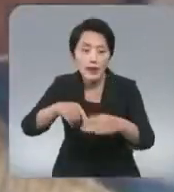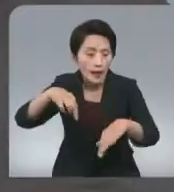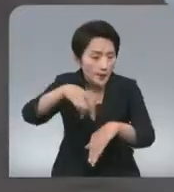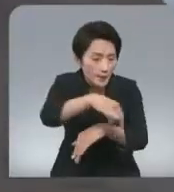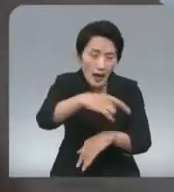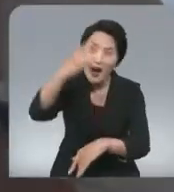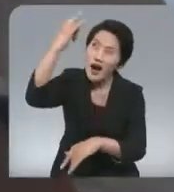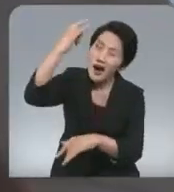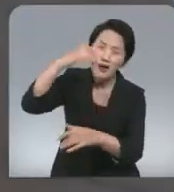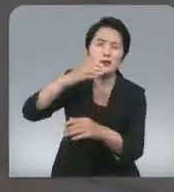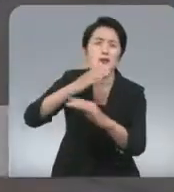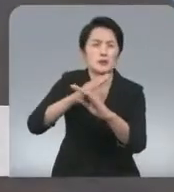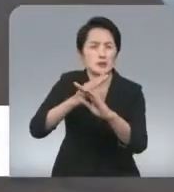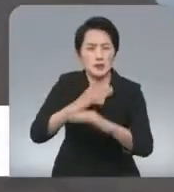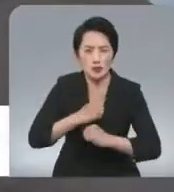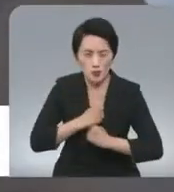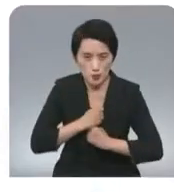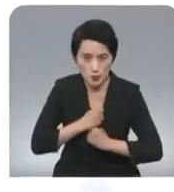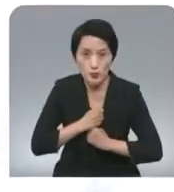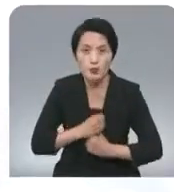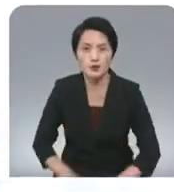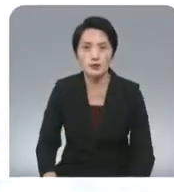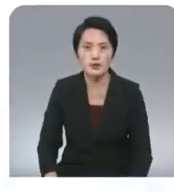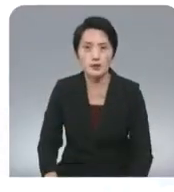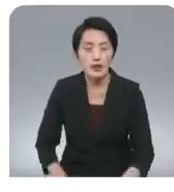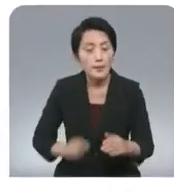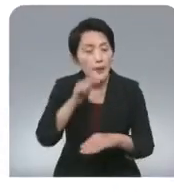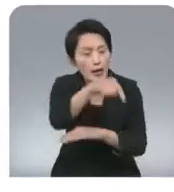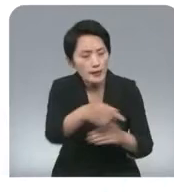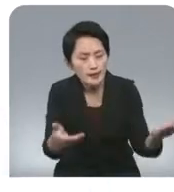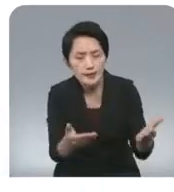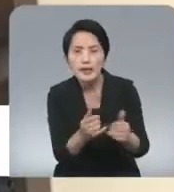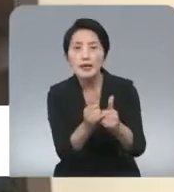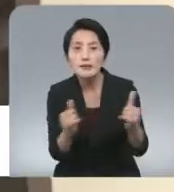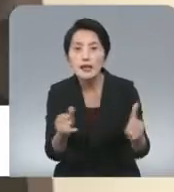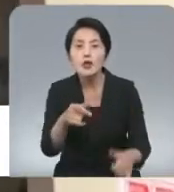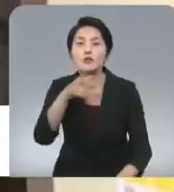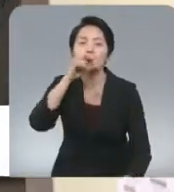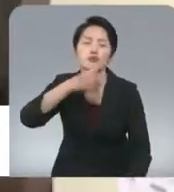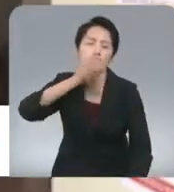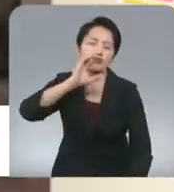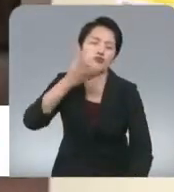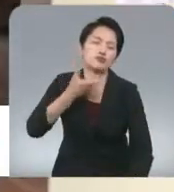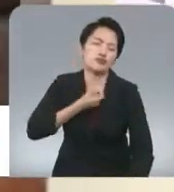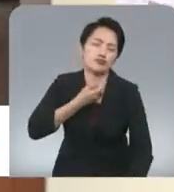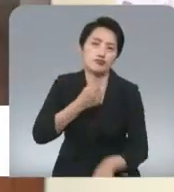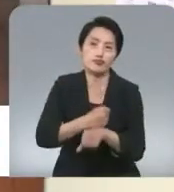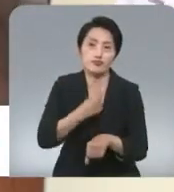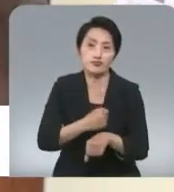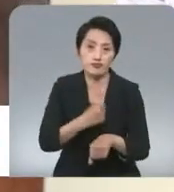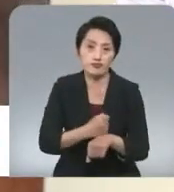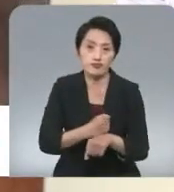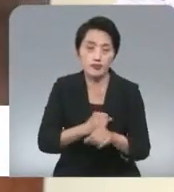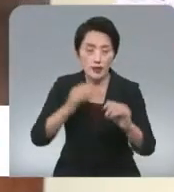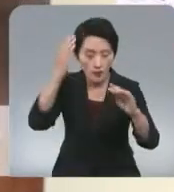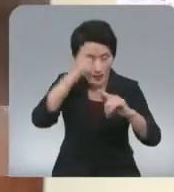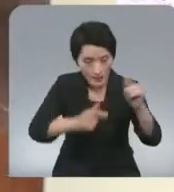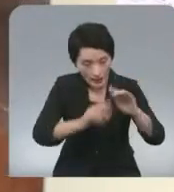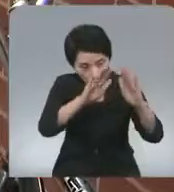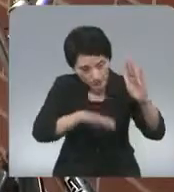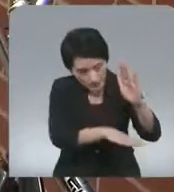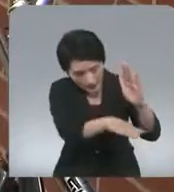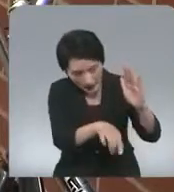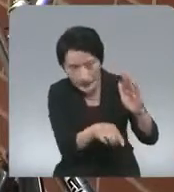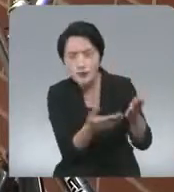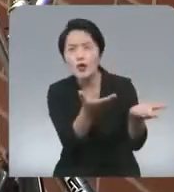и на южном побережье страны и острове чеджу тут дожди продлятся а то полудня а 5 июля на японию